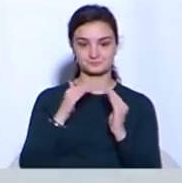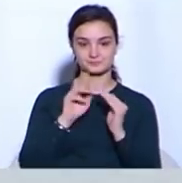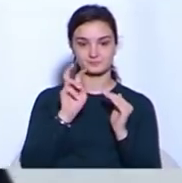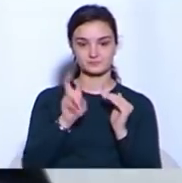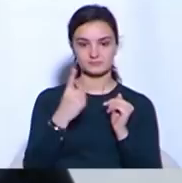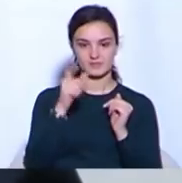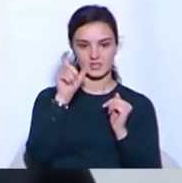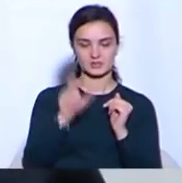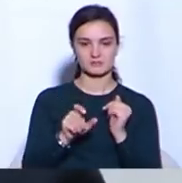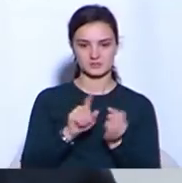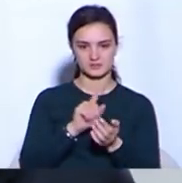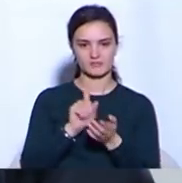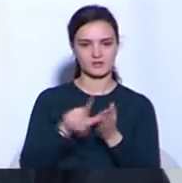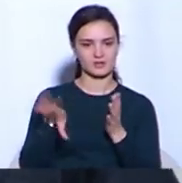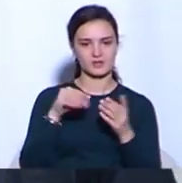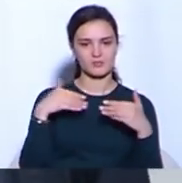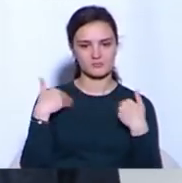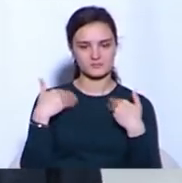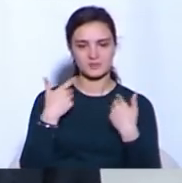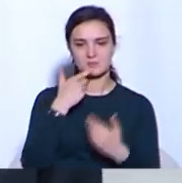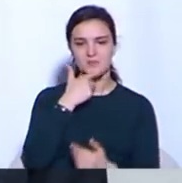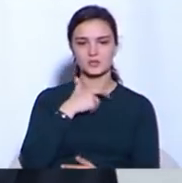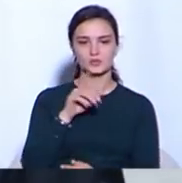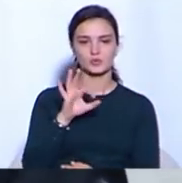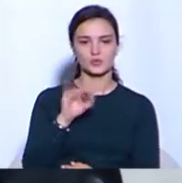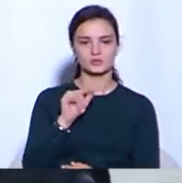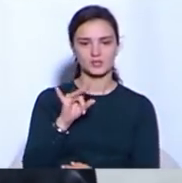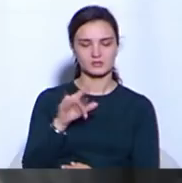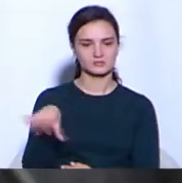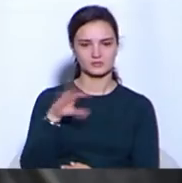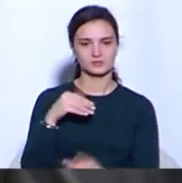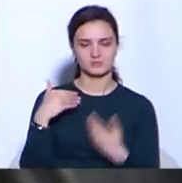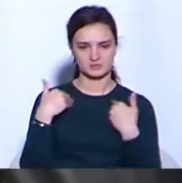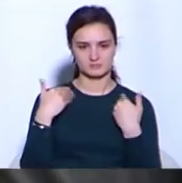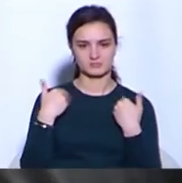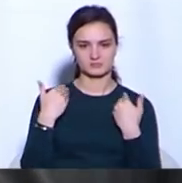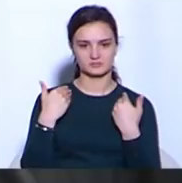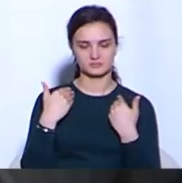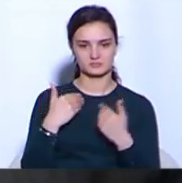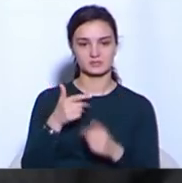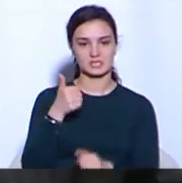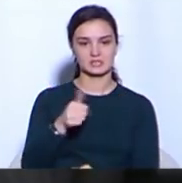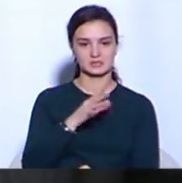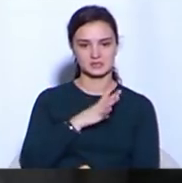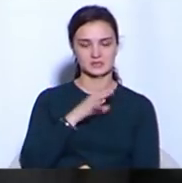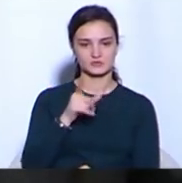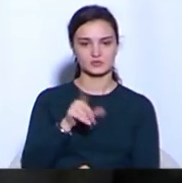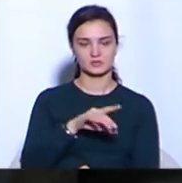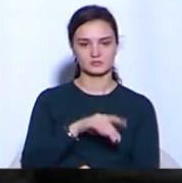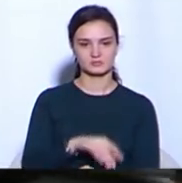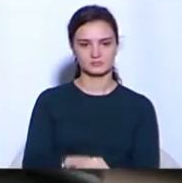ერთი ადამიანი მაინც მომესალმება, ბატონო ოთარი, პავლოვიჩი და რაღაცა. ეს რა, ცოტა კარგად იყავ. შენ